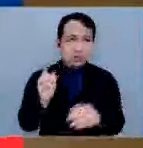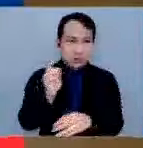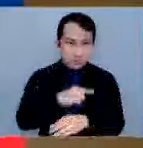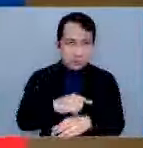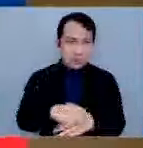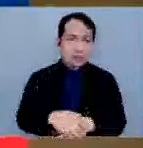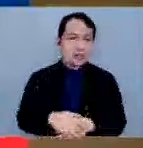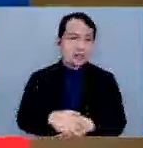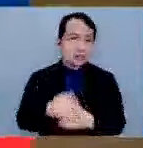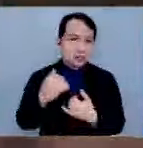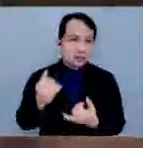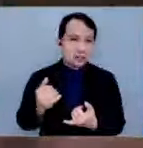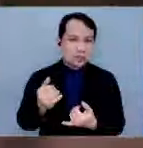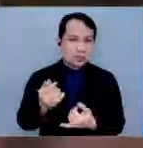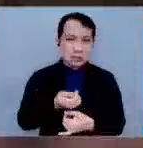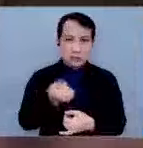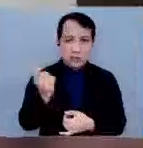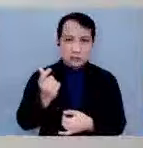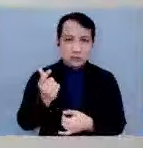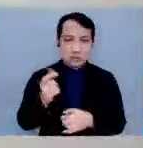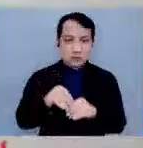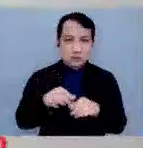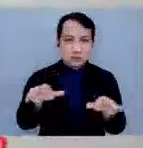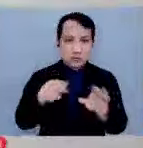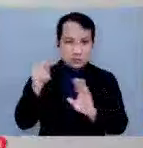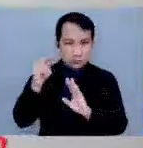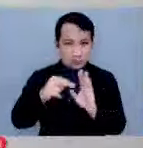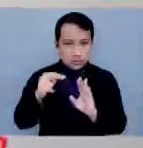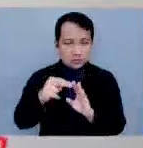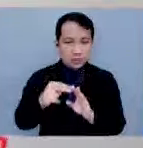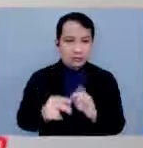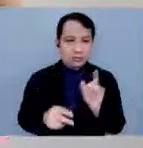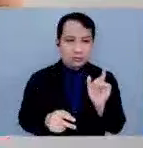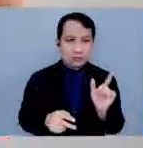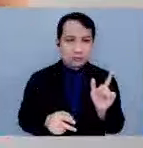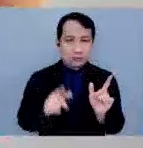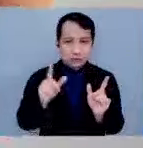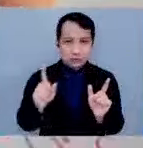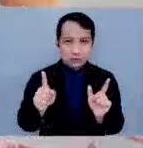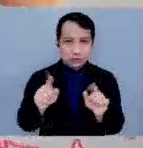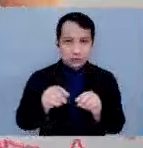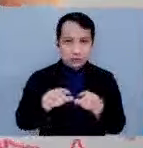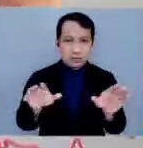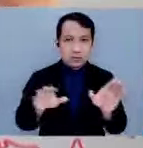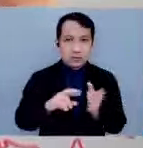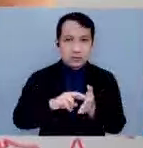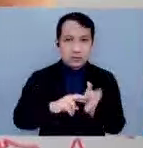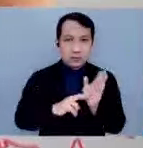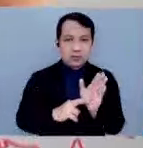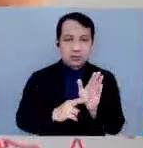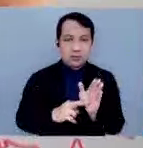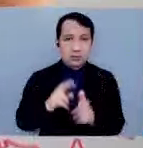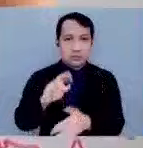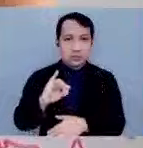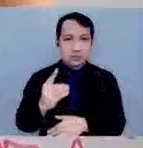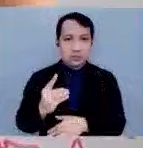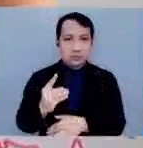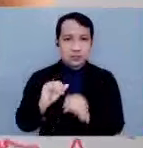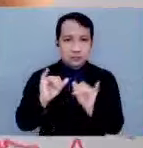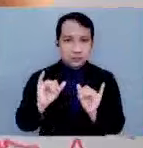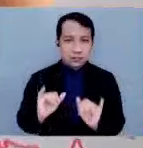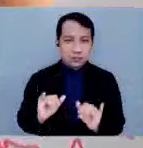ngayon, burado na ang kumakalat na video. 2021 pa, naging ambassador ng Philippine Identification System